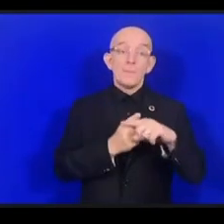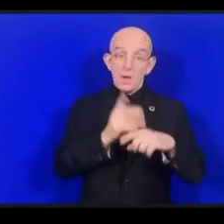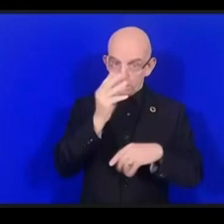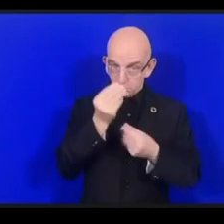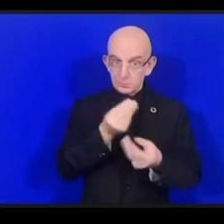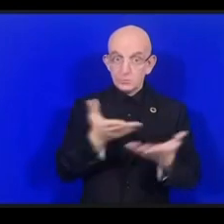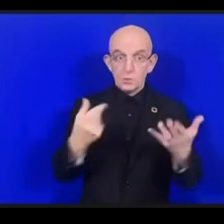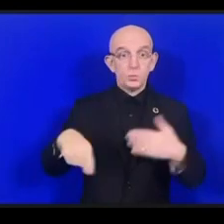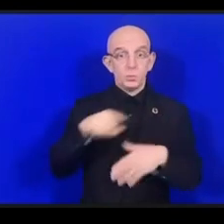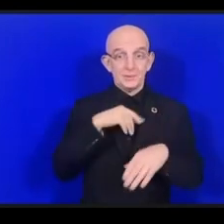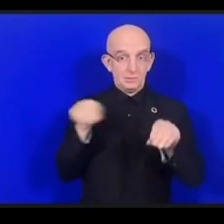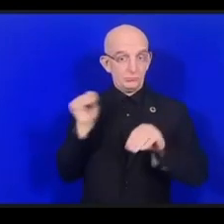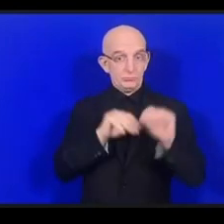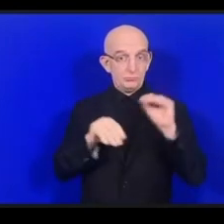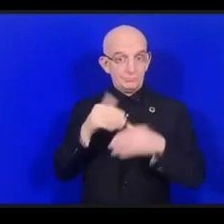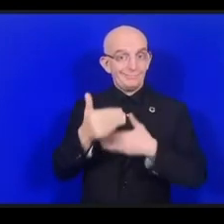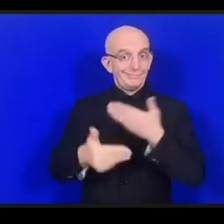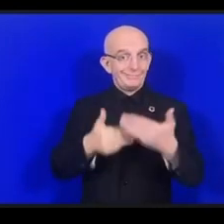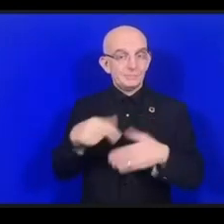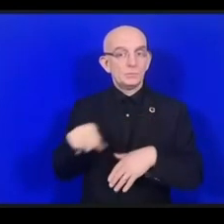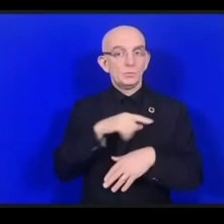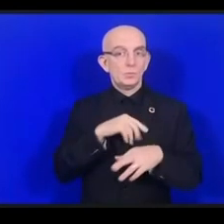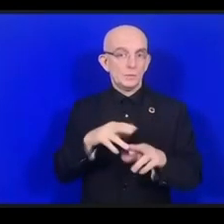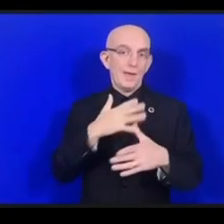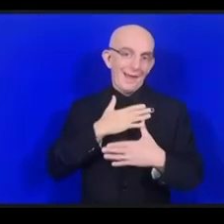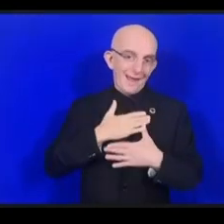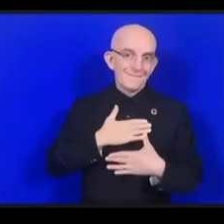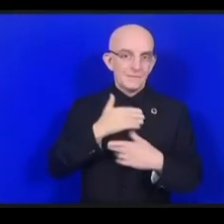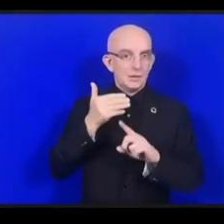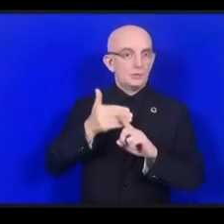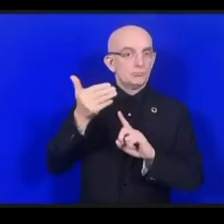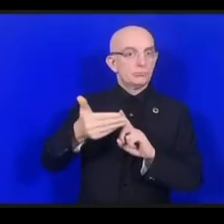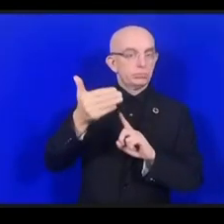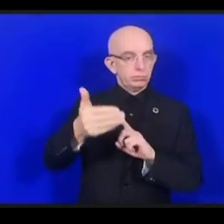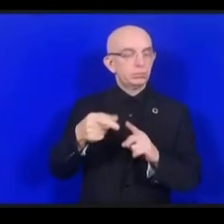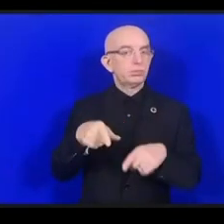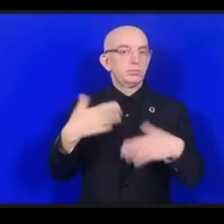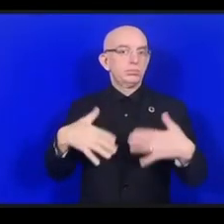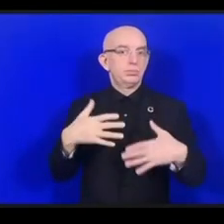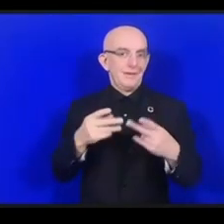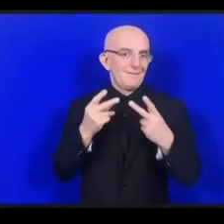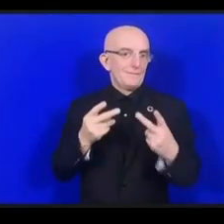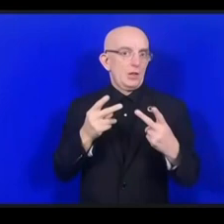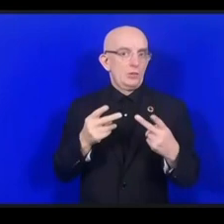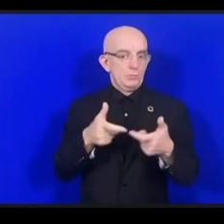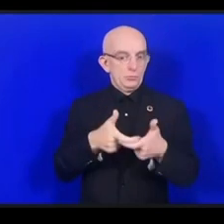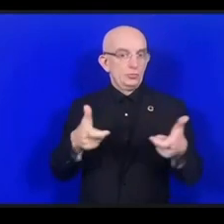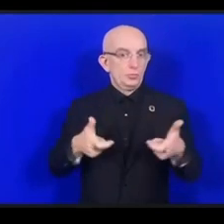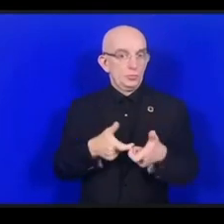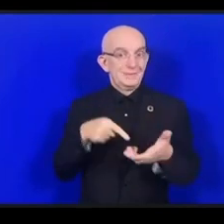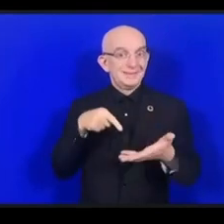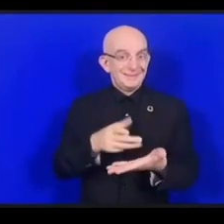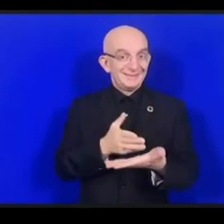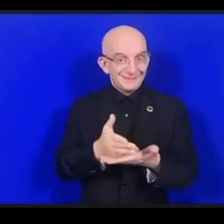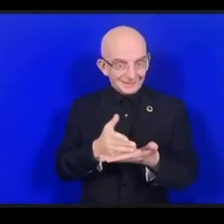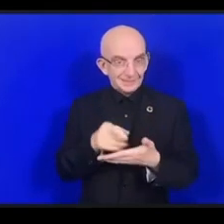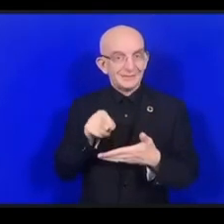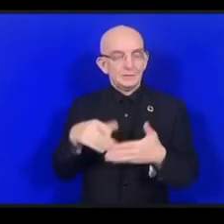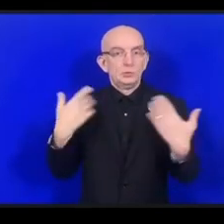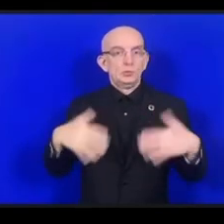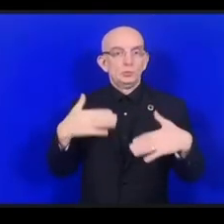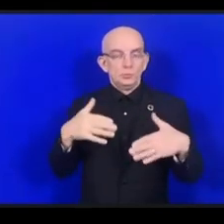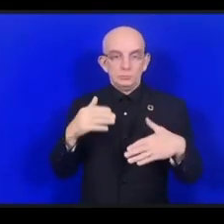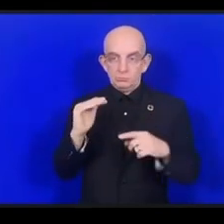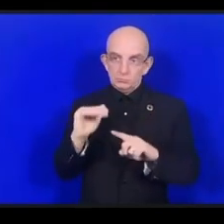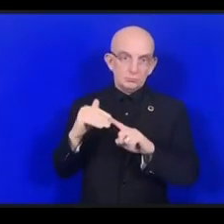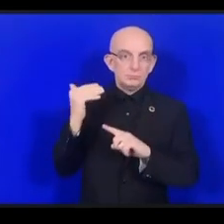具箱，这样呢能够帮助制定好的网络安全的标准，这样呢让网络的立项官方、采